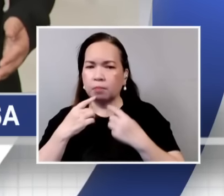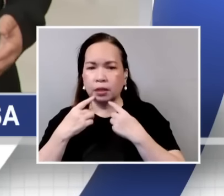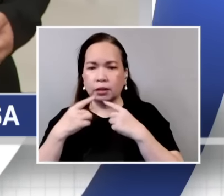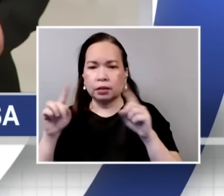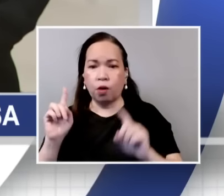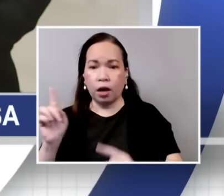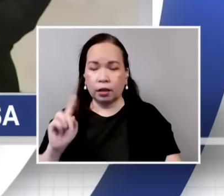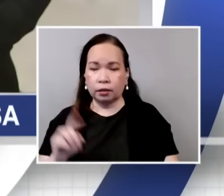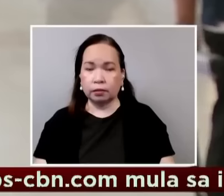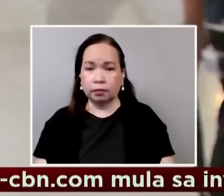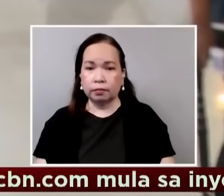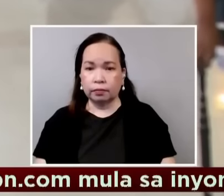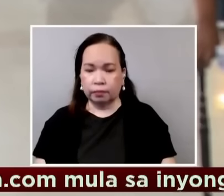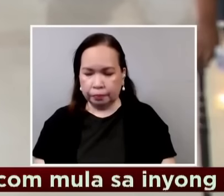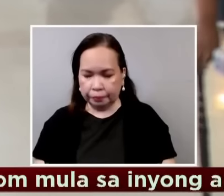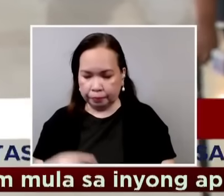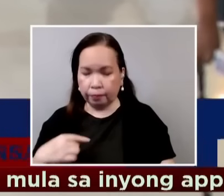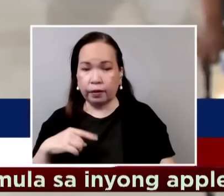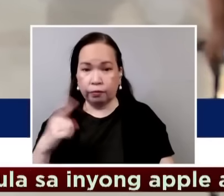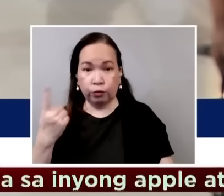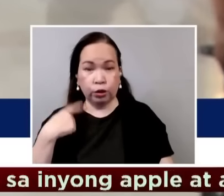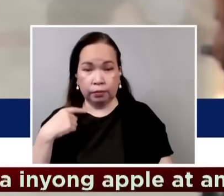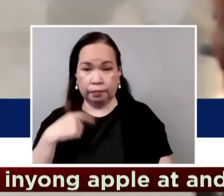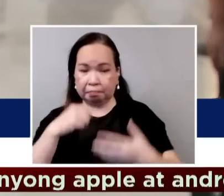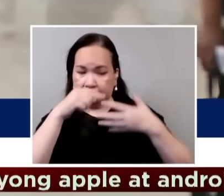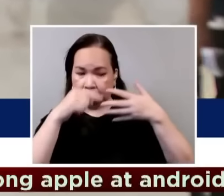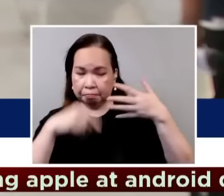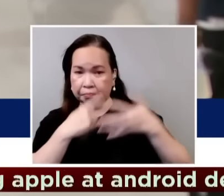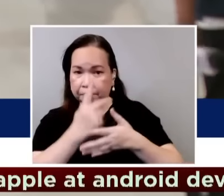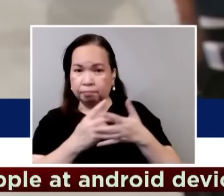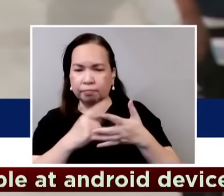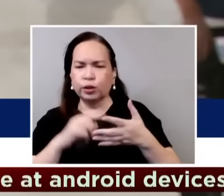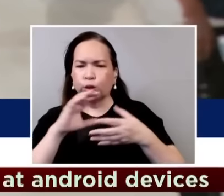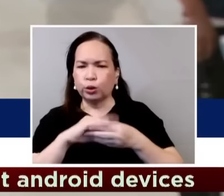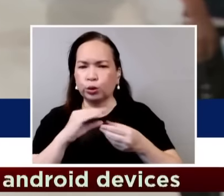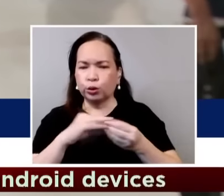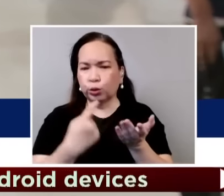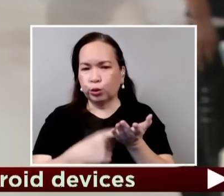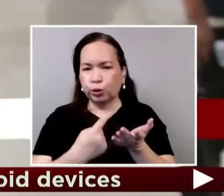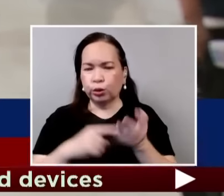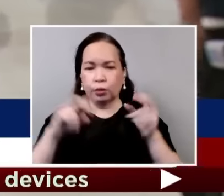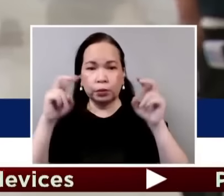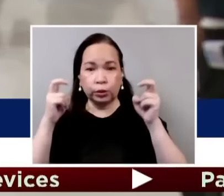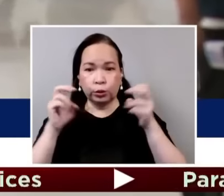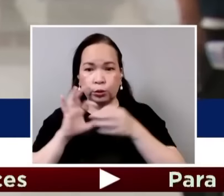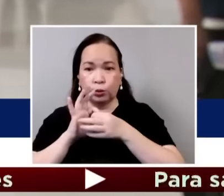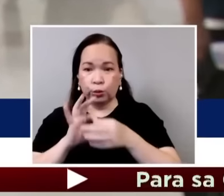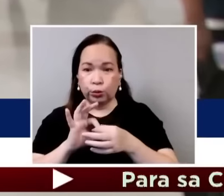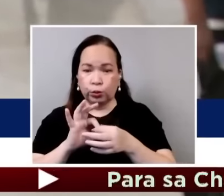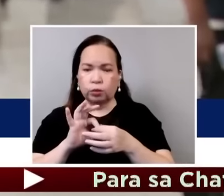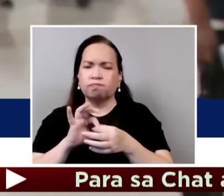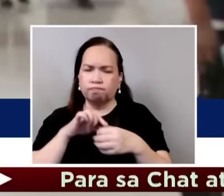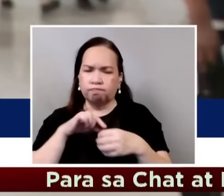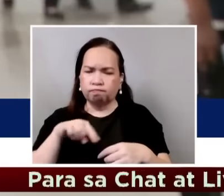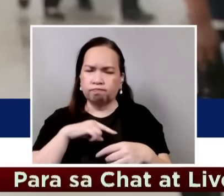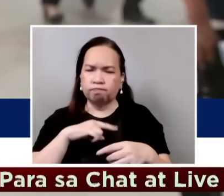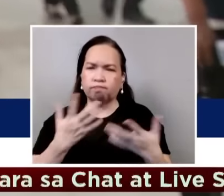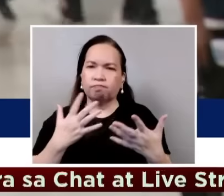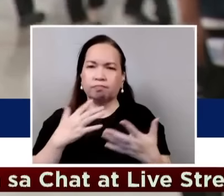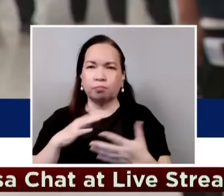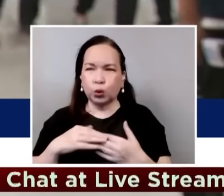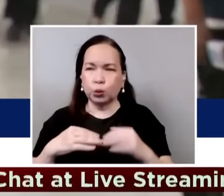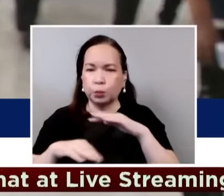Kabayan, sa unang bahagi ng SONA ng Pangulo ay tinalakay niya yung mga issue na malapit sa sikmura ng sambayanan, kabilang yung